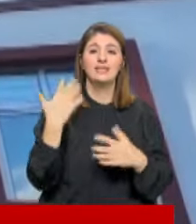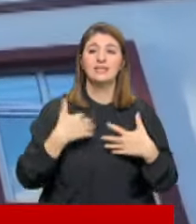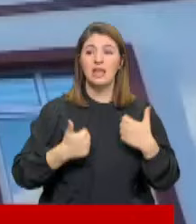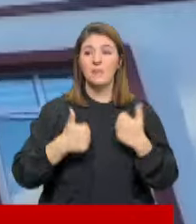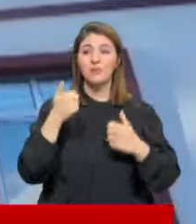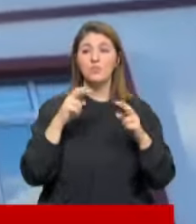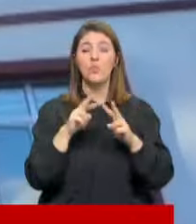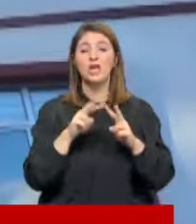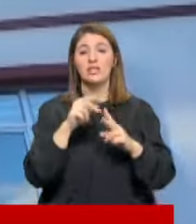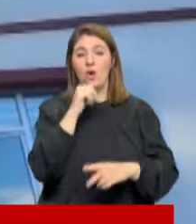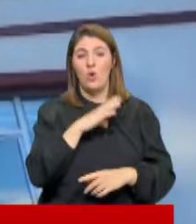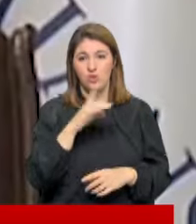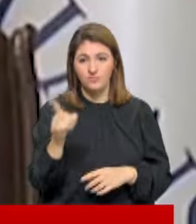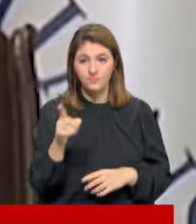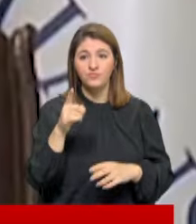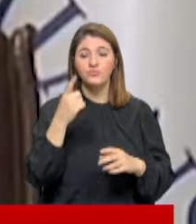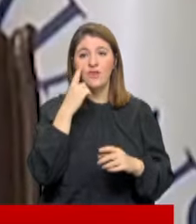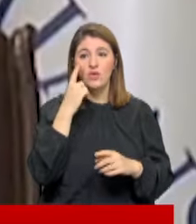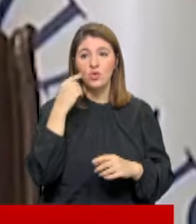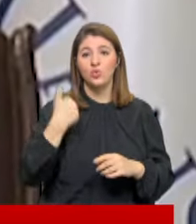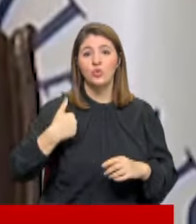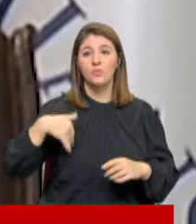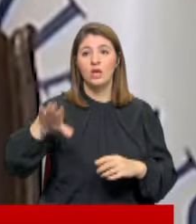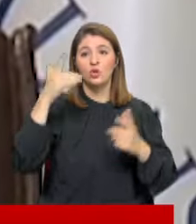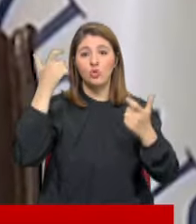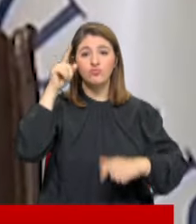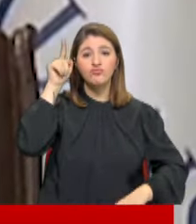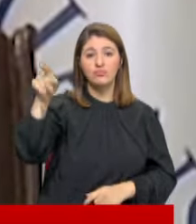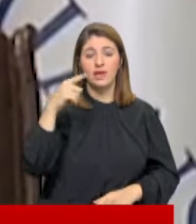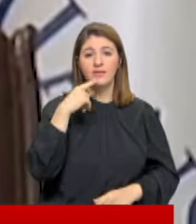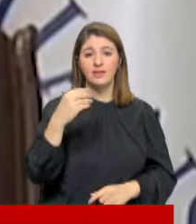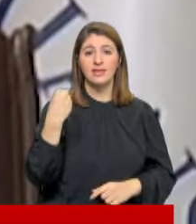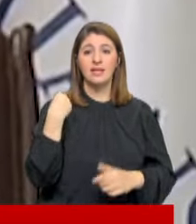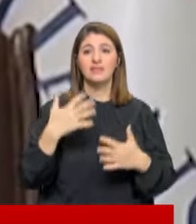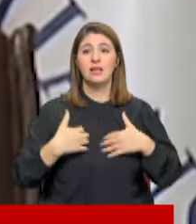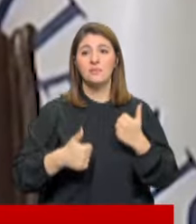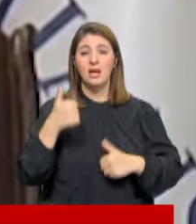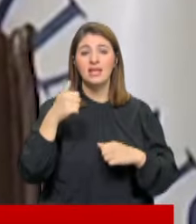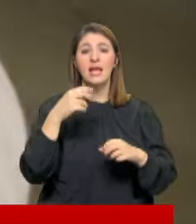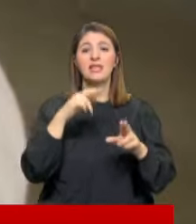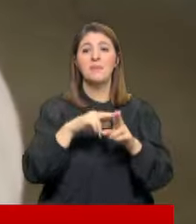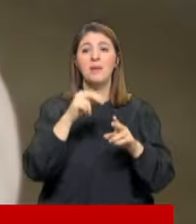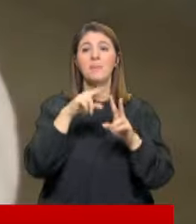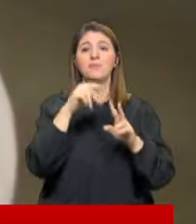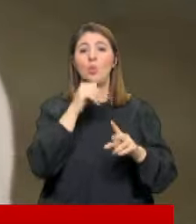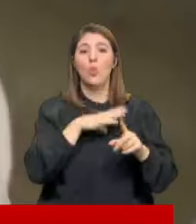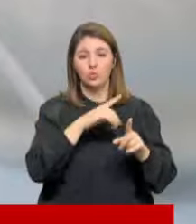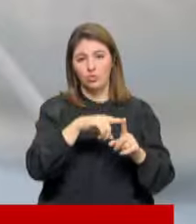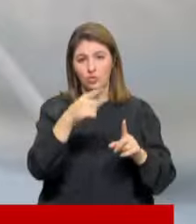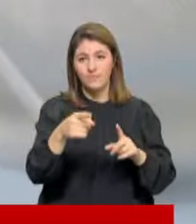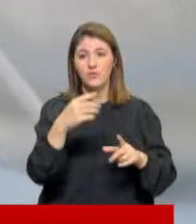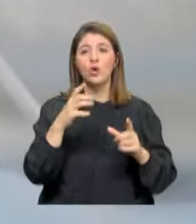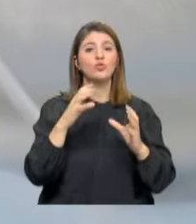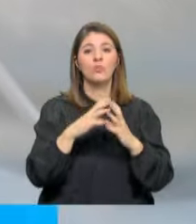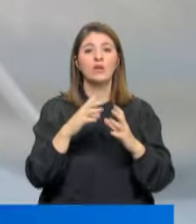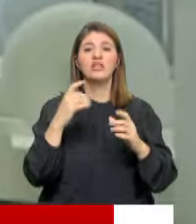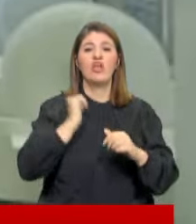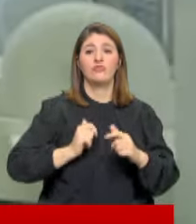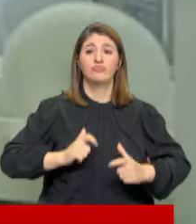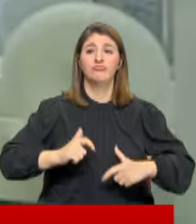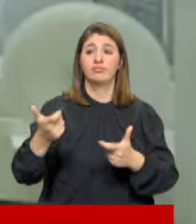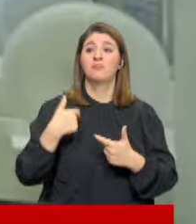Sağlık Bakanı Mehmet Müezzinoğlu devletin kurumlarını sorumlu tuttu. Yeni Sağlık Bakanı Kemal Memişoğlu da topu savcılığa attı.